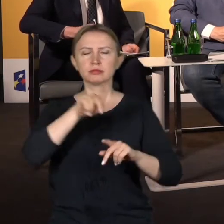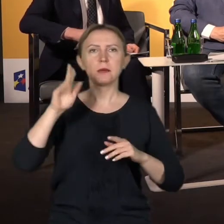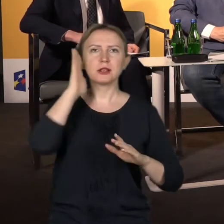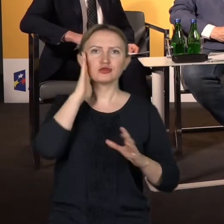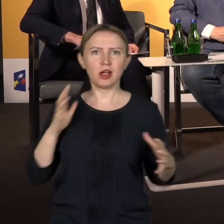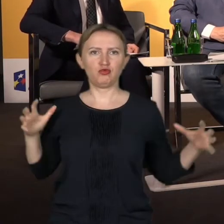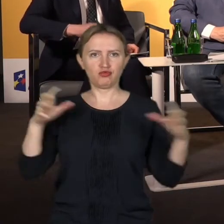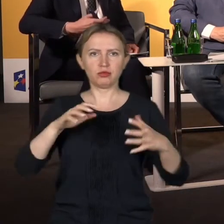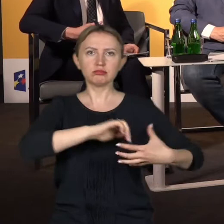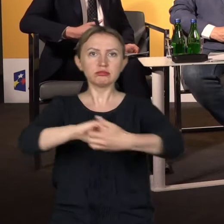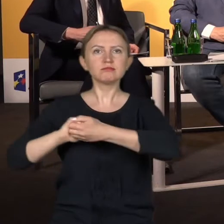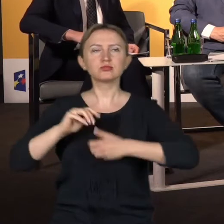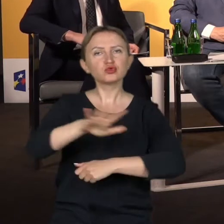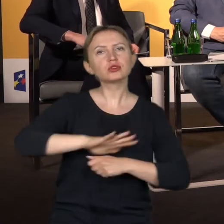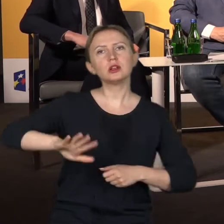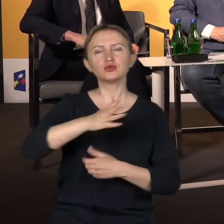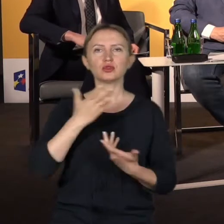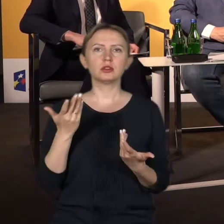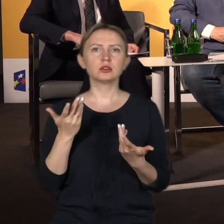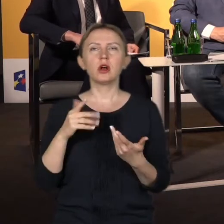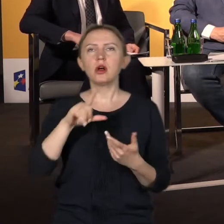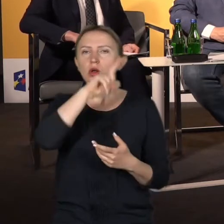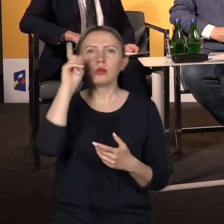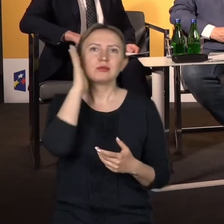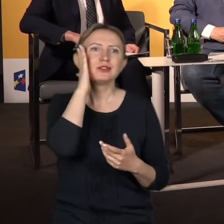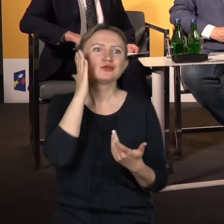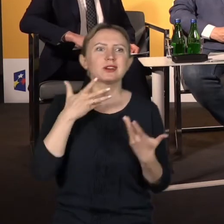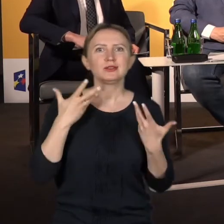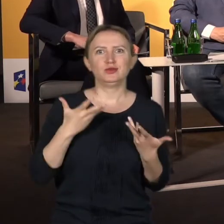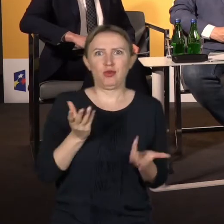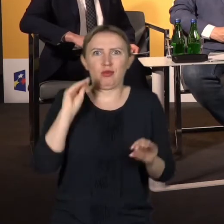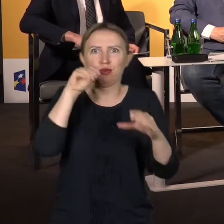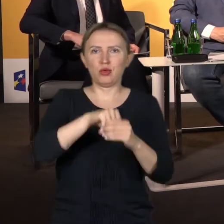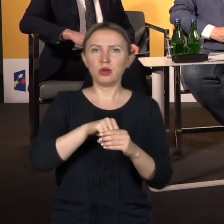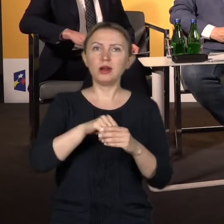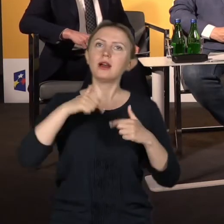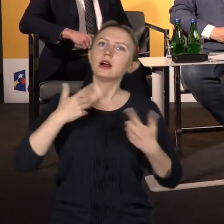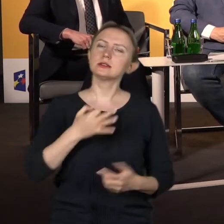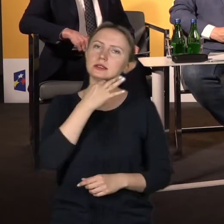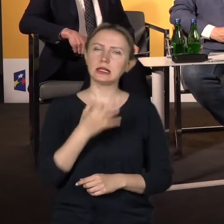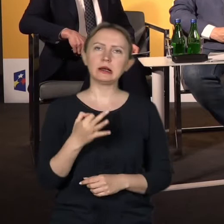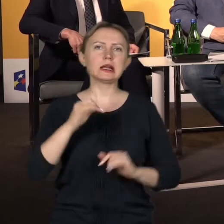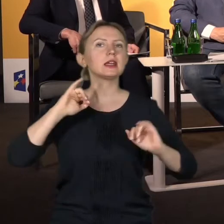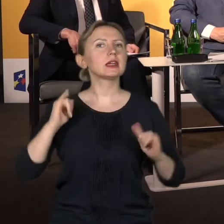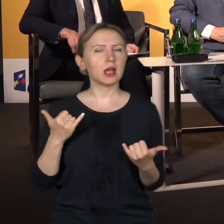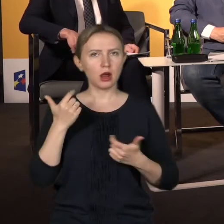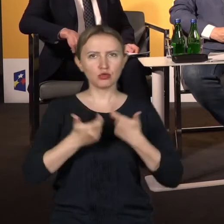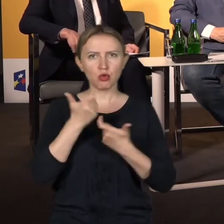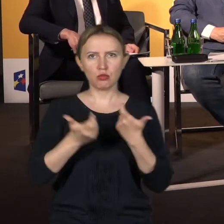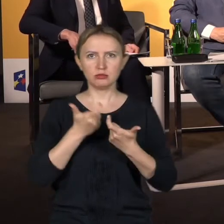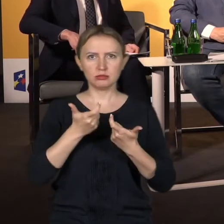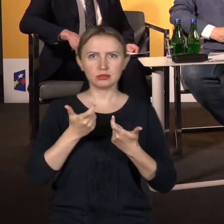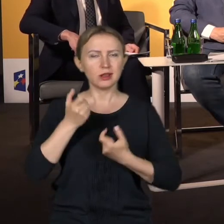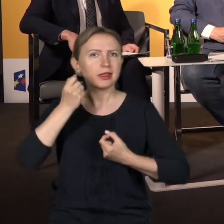mieszkańców, integruje mieszkańców. Przestrzeń jest jakimś obiektem troski mieszkańców. Chciałbym zapytać o to, jak tworzyć